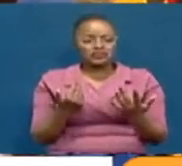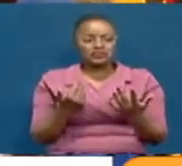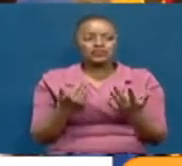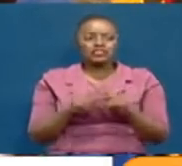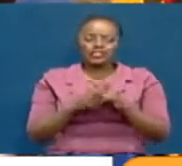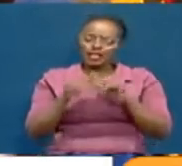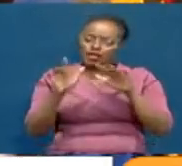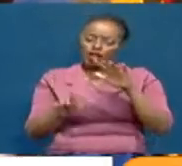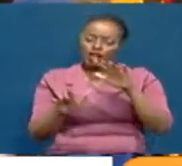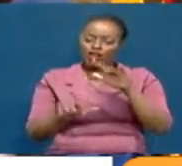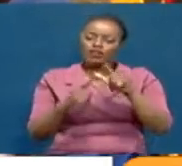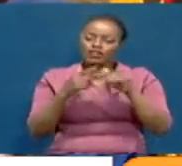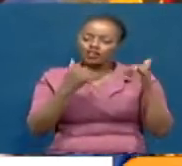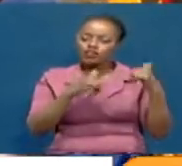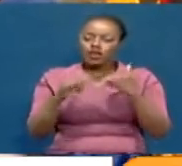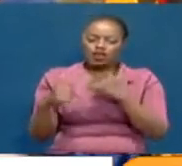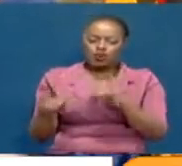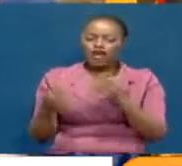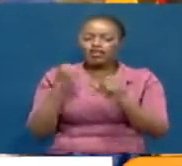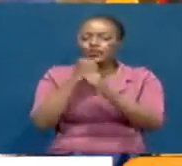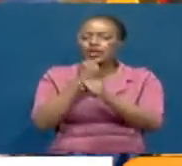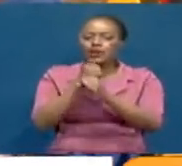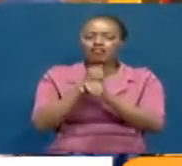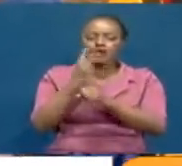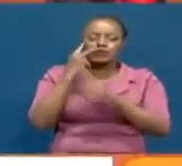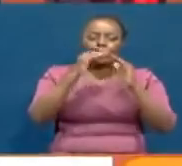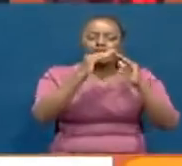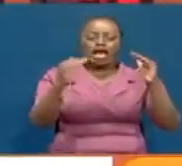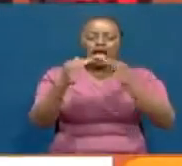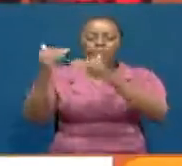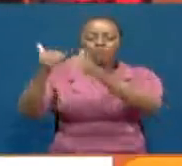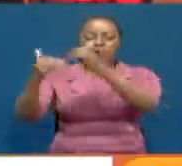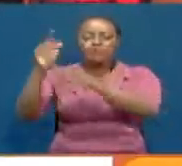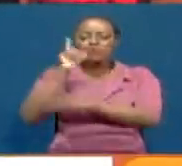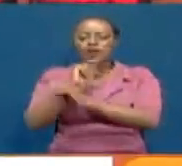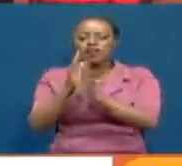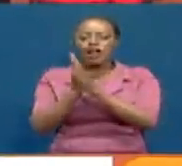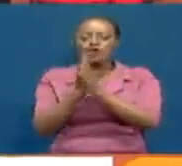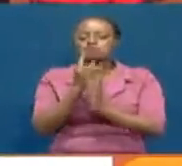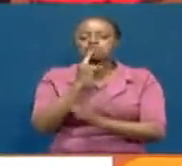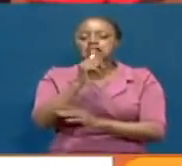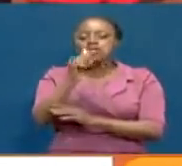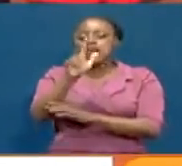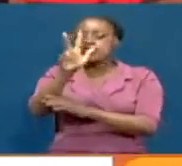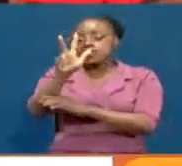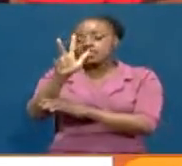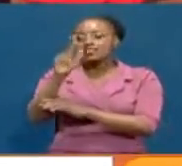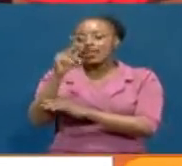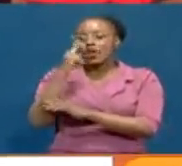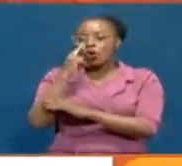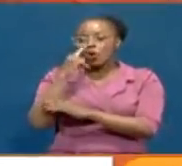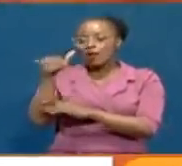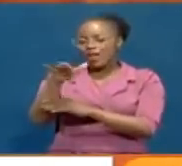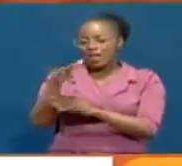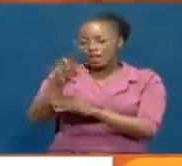akiwa chini. Hamejaribu kujitegemea, mara unaona sile manyumba siko hapa. A story that is shared in three other homesteads in Masimba